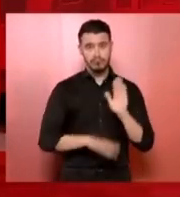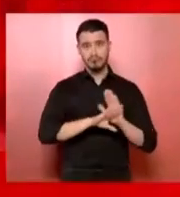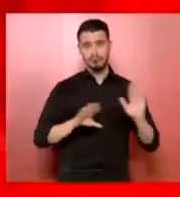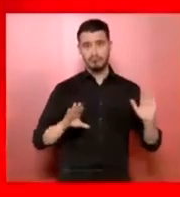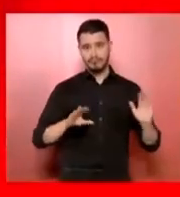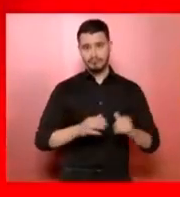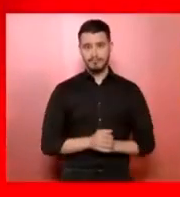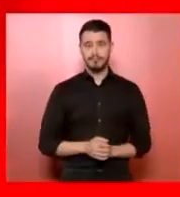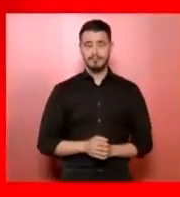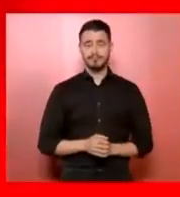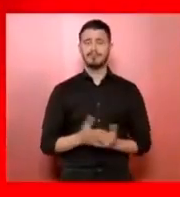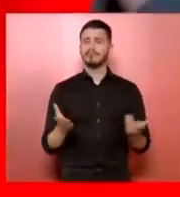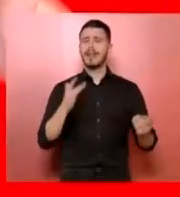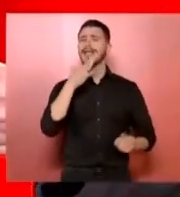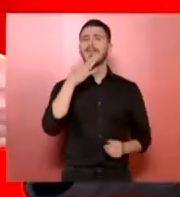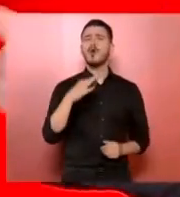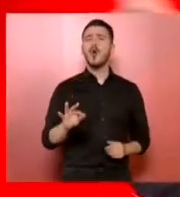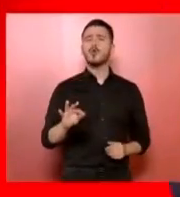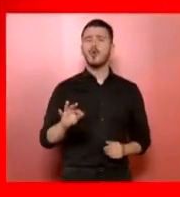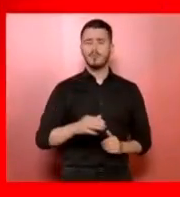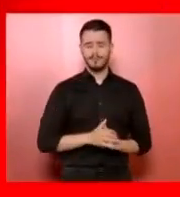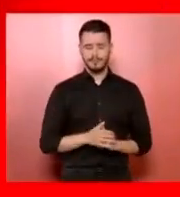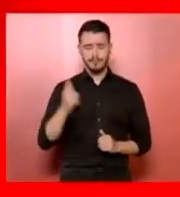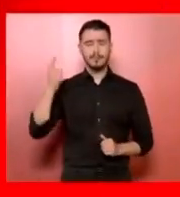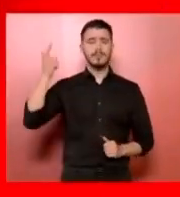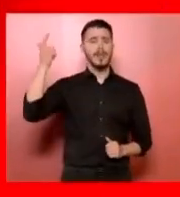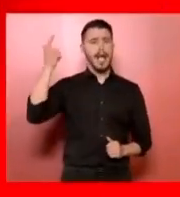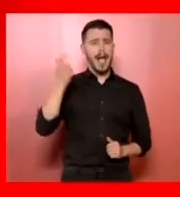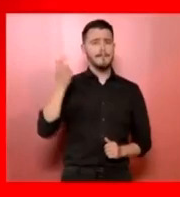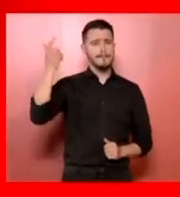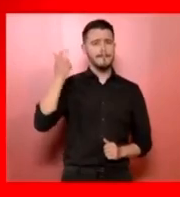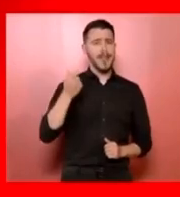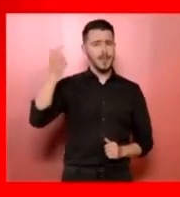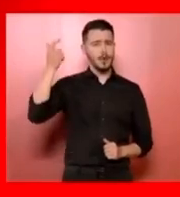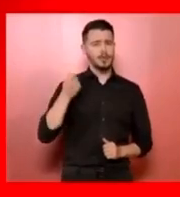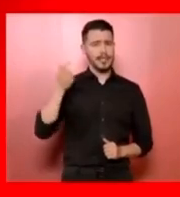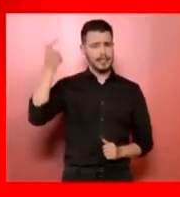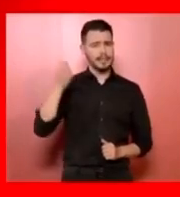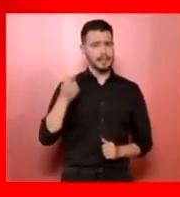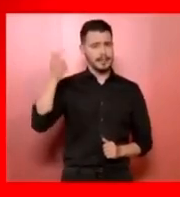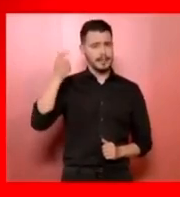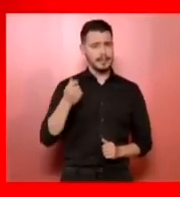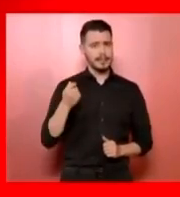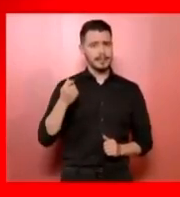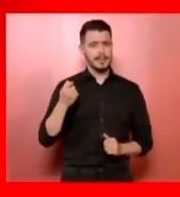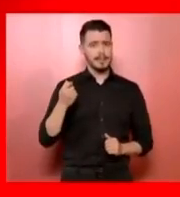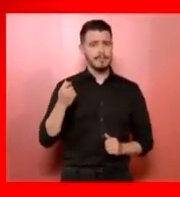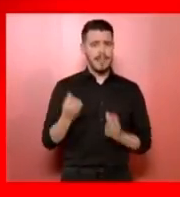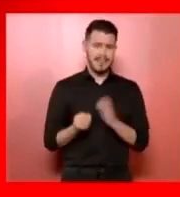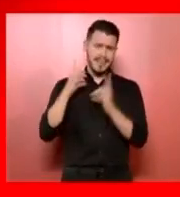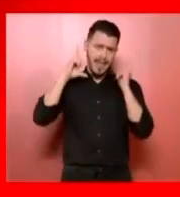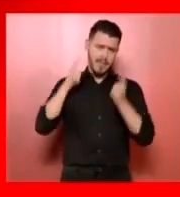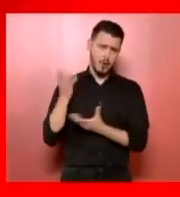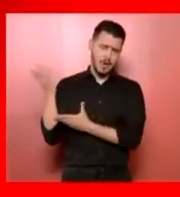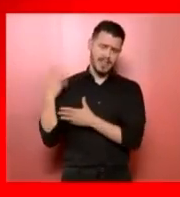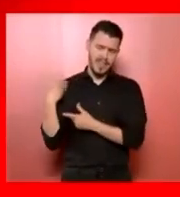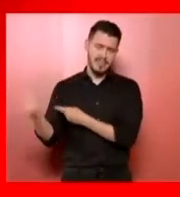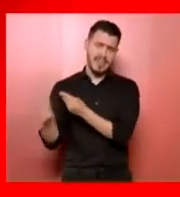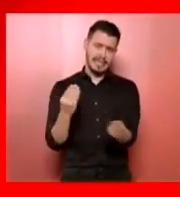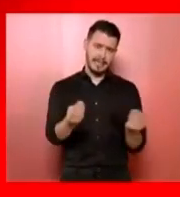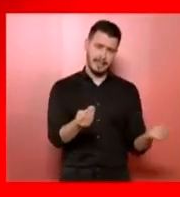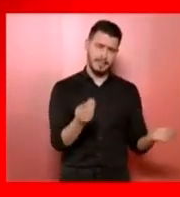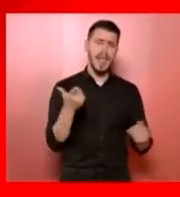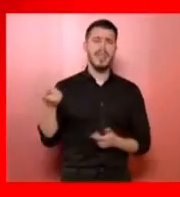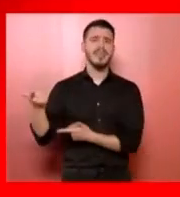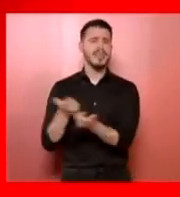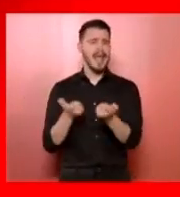αυτό. Γιατί επιδοτήσεις δίνει και η Νέα Δημοκρατία. Δάνεια δίνει και η Νέα